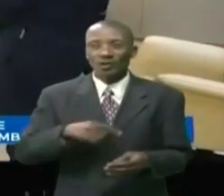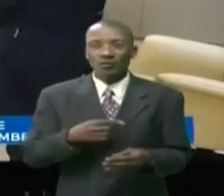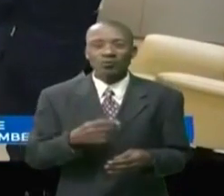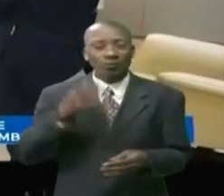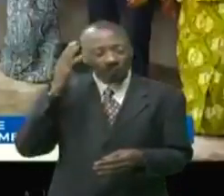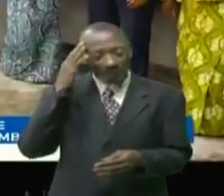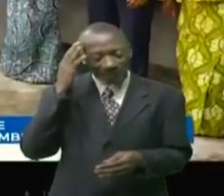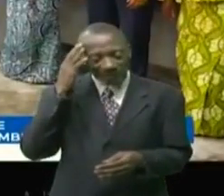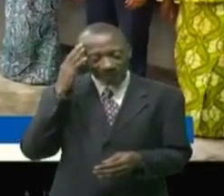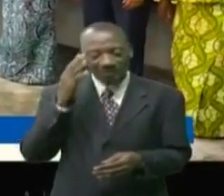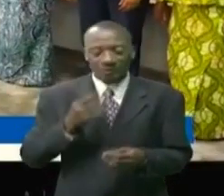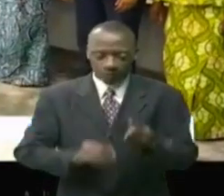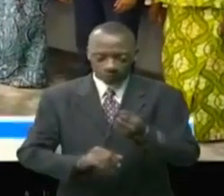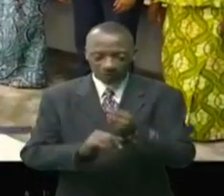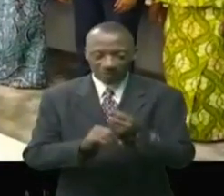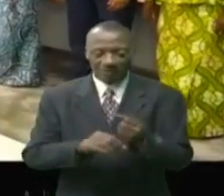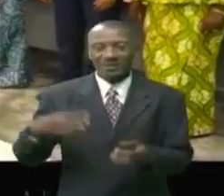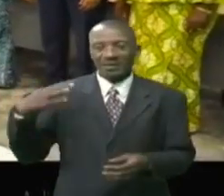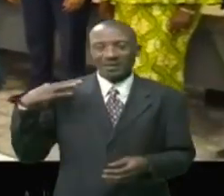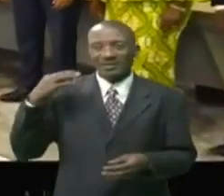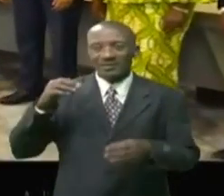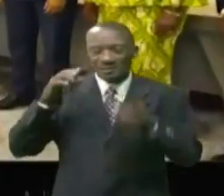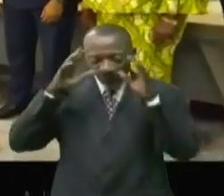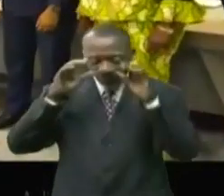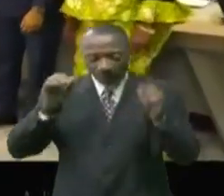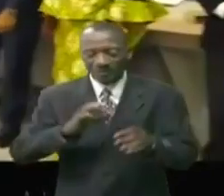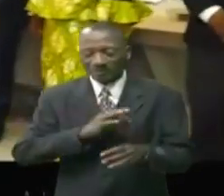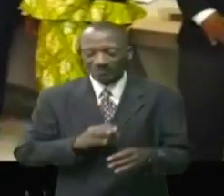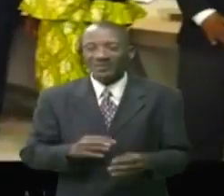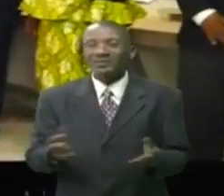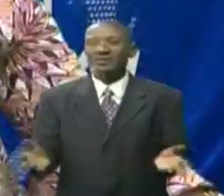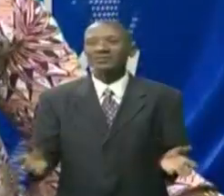CENI a déjà enregistré 13 dossiers de candidature.